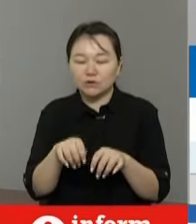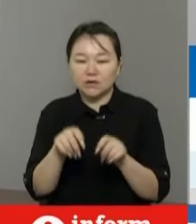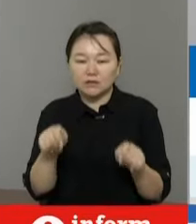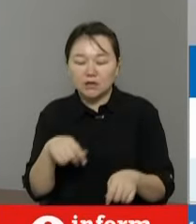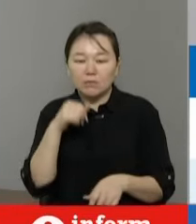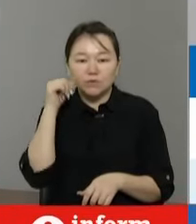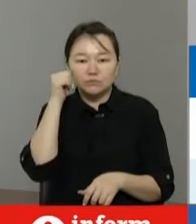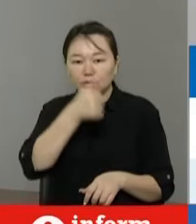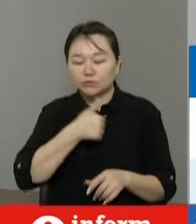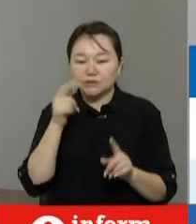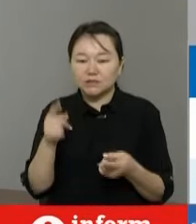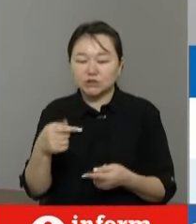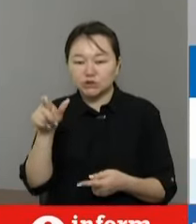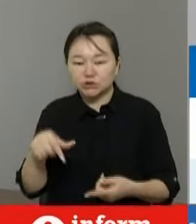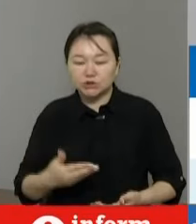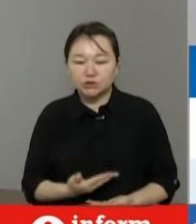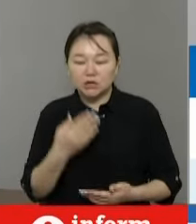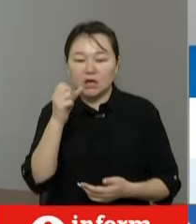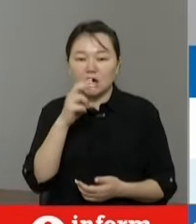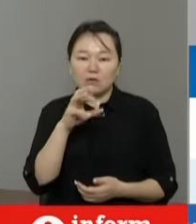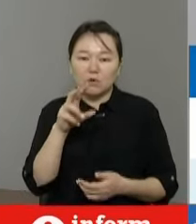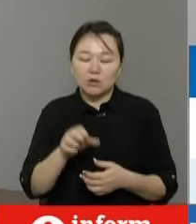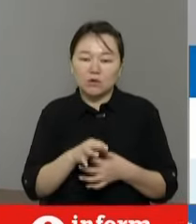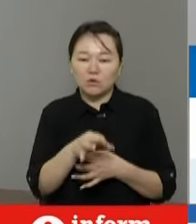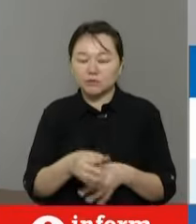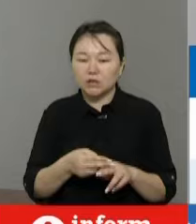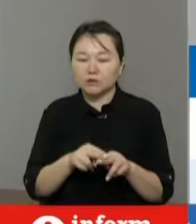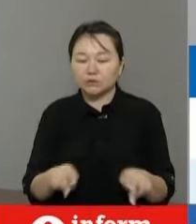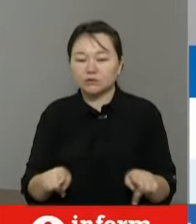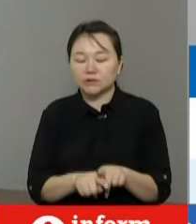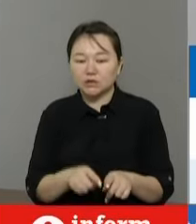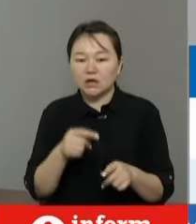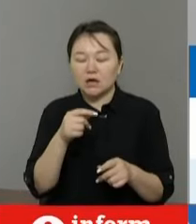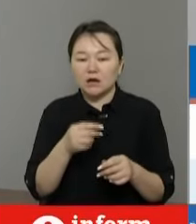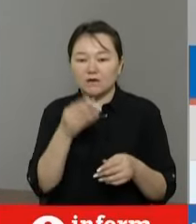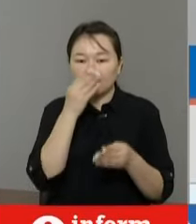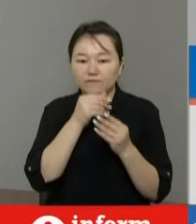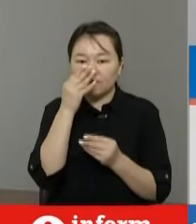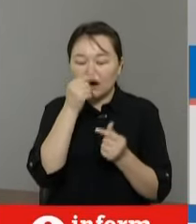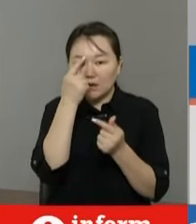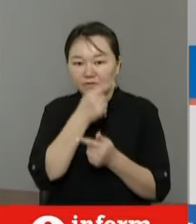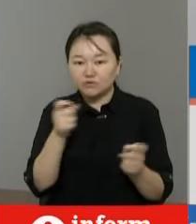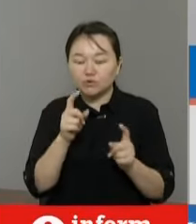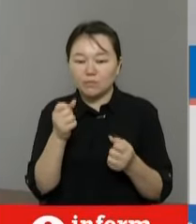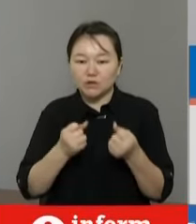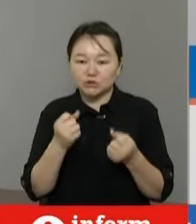задержали гражданина, жителя Акмолинской области, который также размещал фейковые объявления о том, что